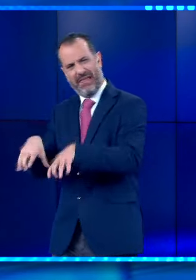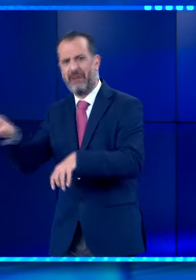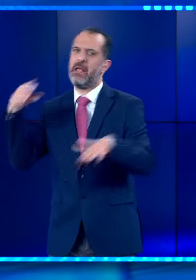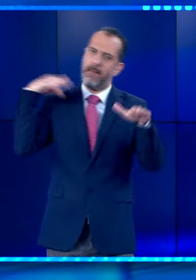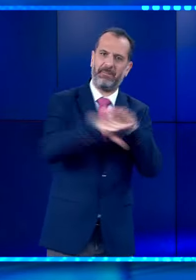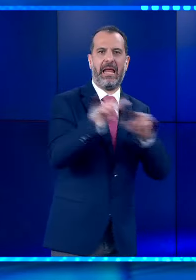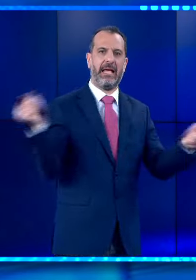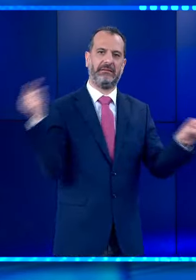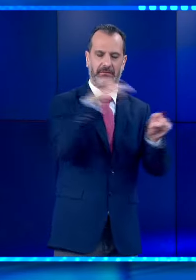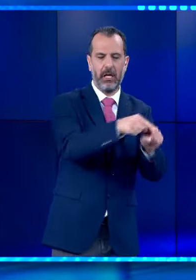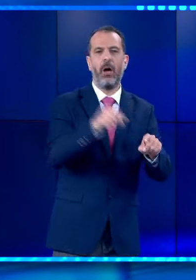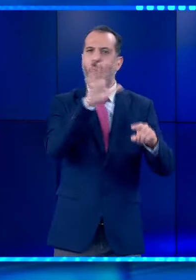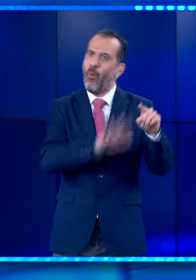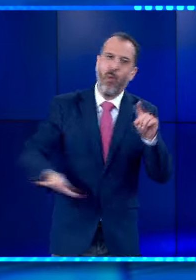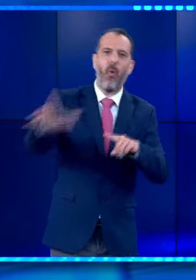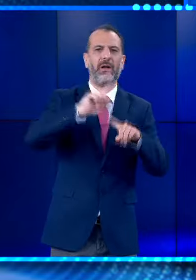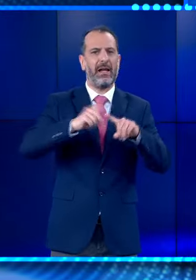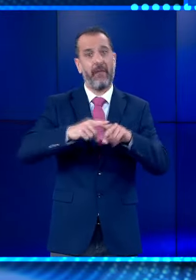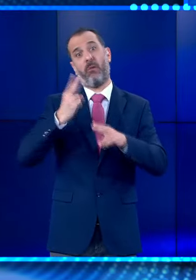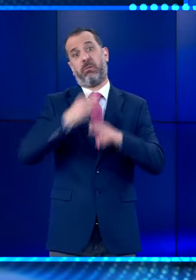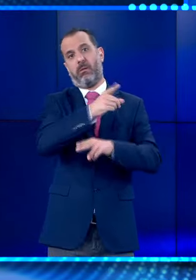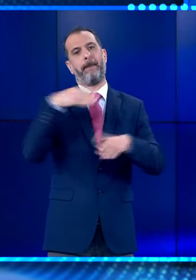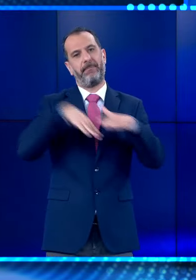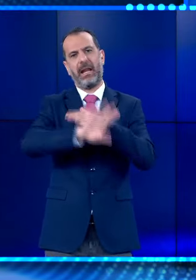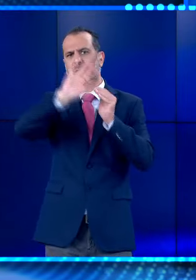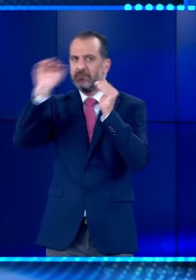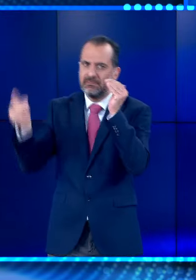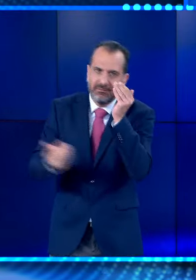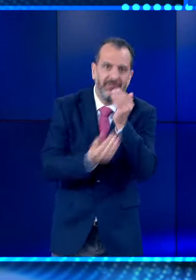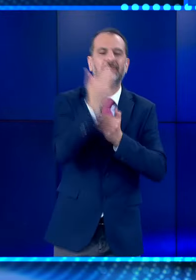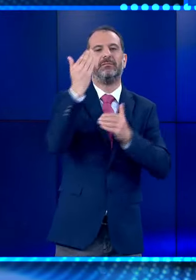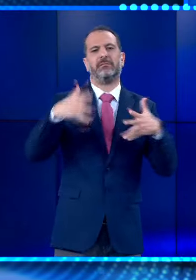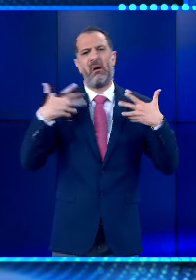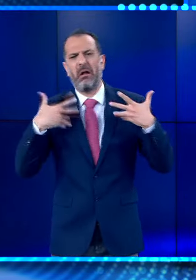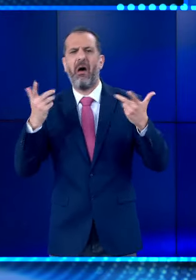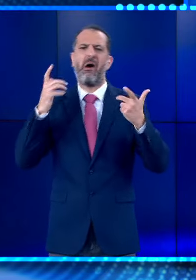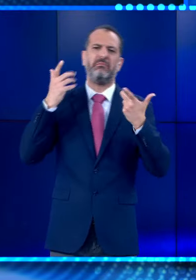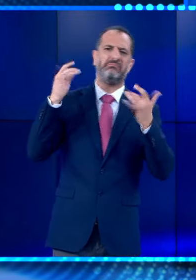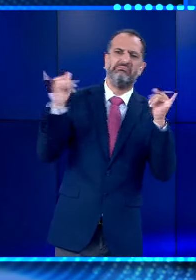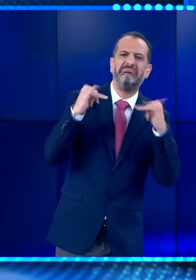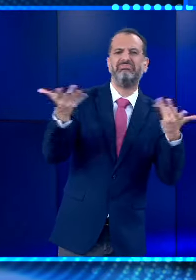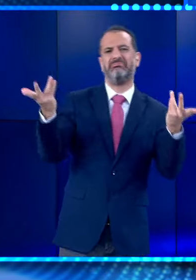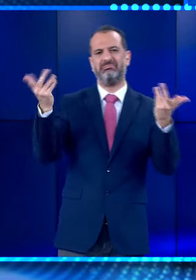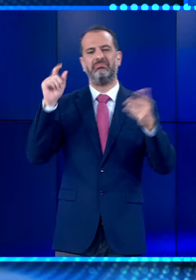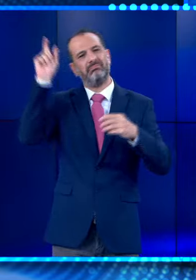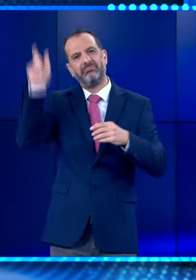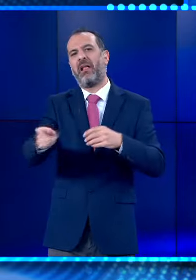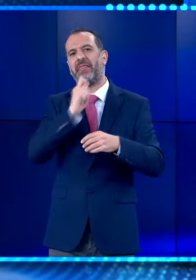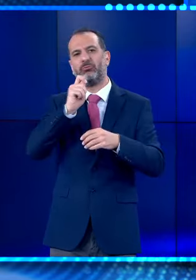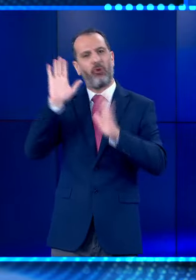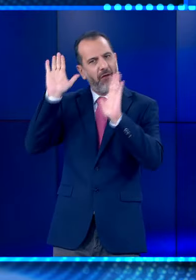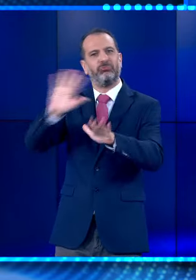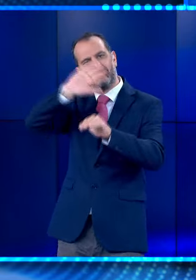Πειραιάς γιόρτασαν μέχρι το πρωί. Πάμε στο Γιώργο Σαραντάκο. Γιώργο, έζησε στην ονειρεμένη βραδιά, λεπτό προς